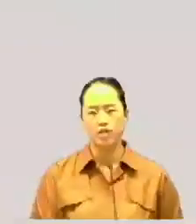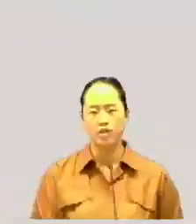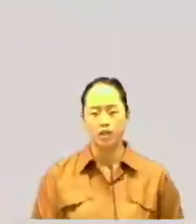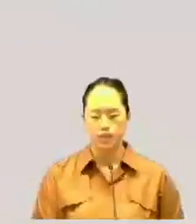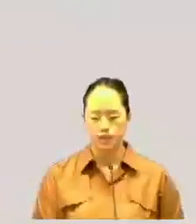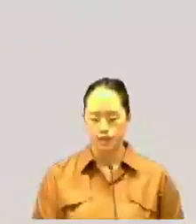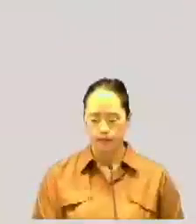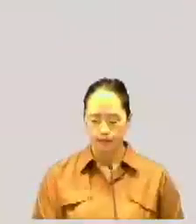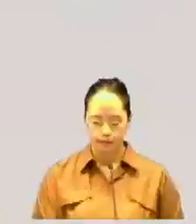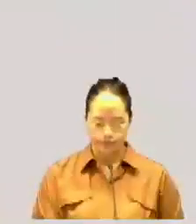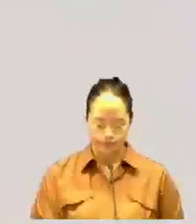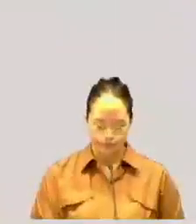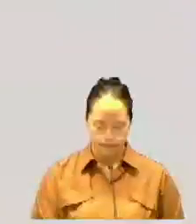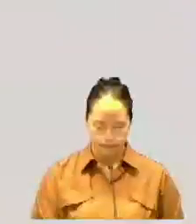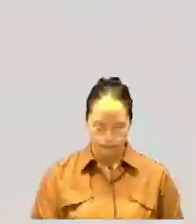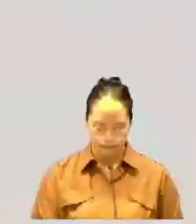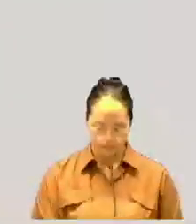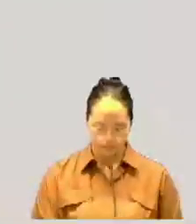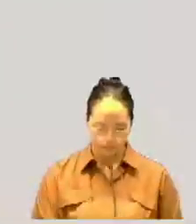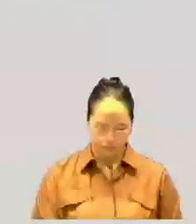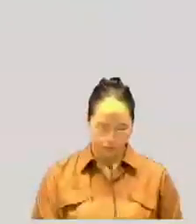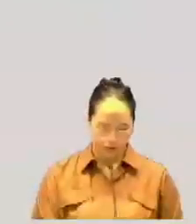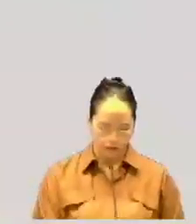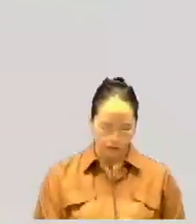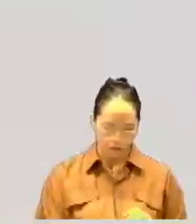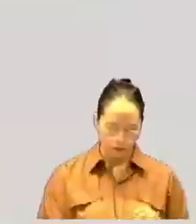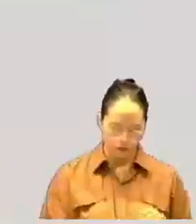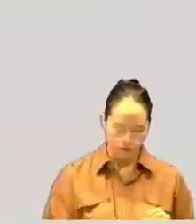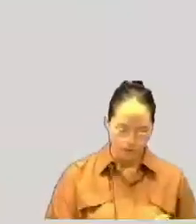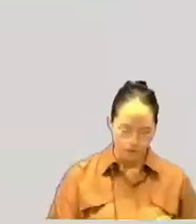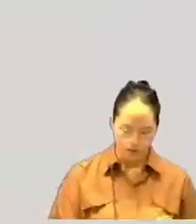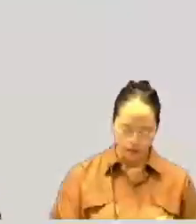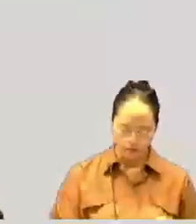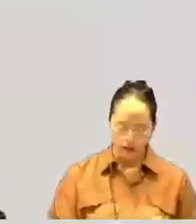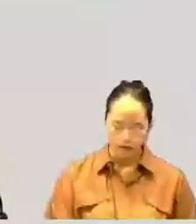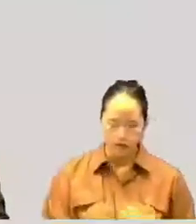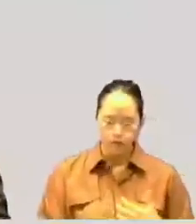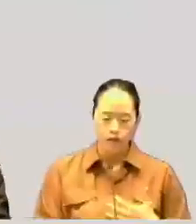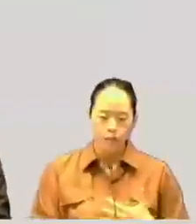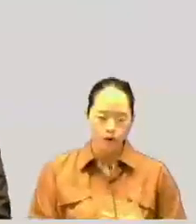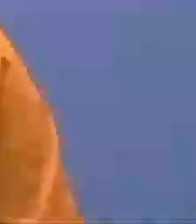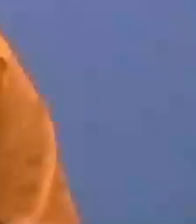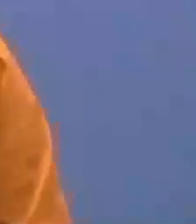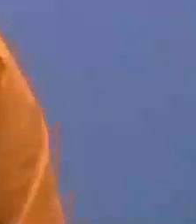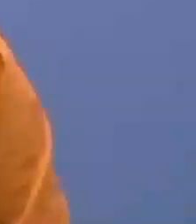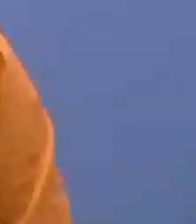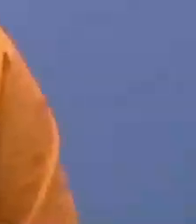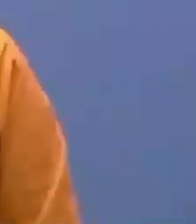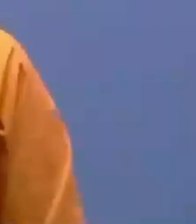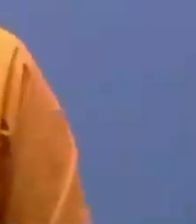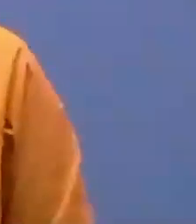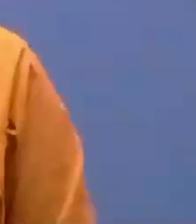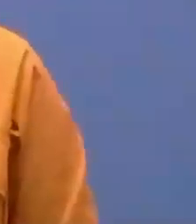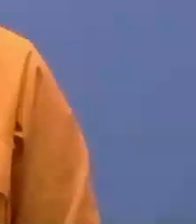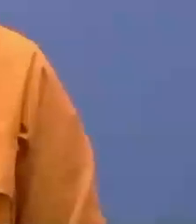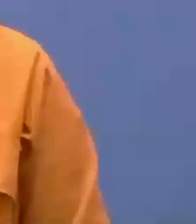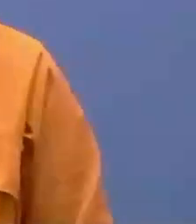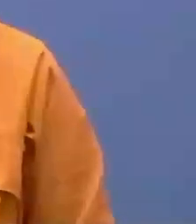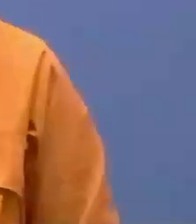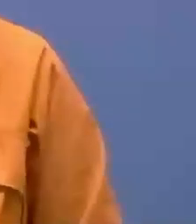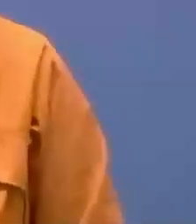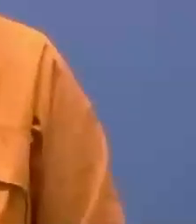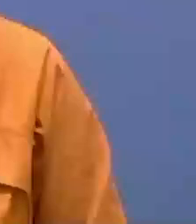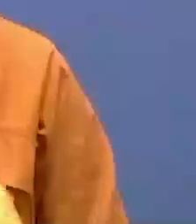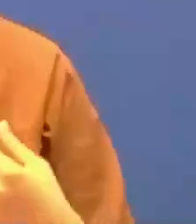到解决的方法的之后呢，你的人生会改变的。 一章四节呢，提到了我们在得救之前是什么